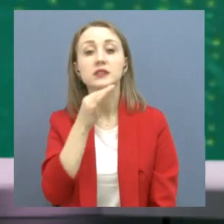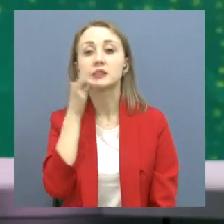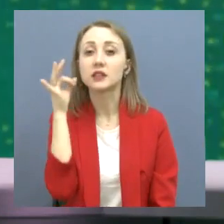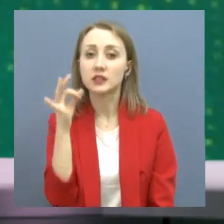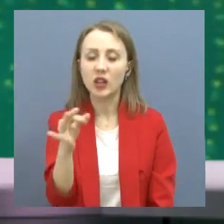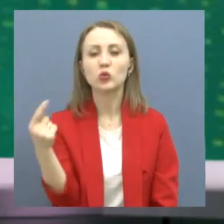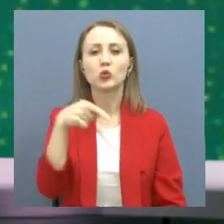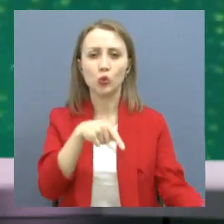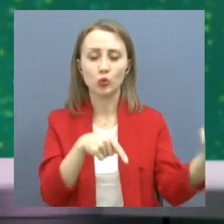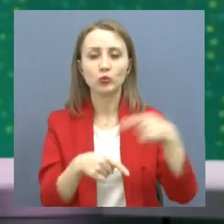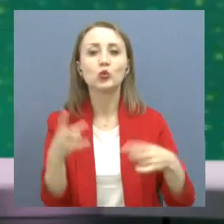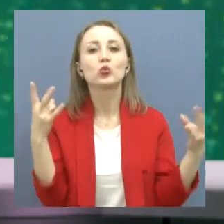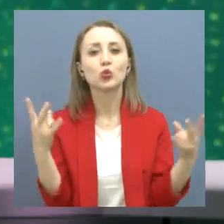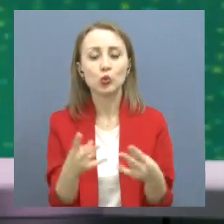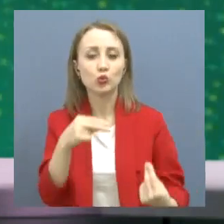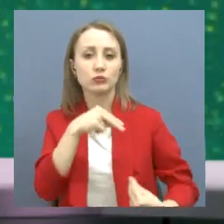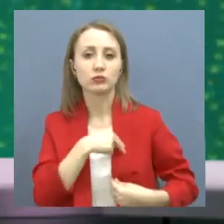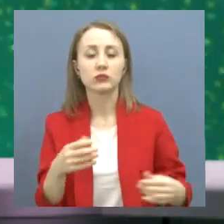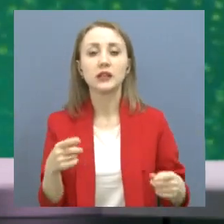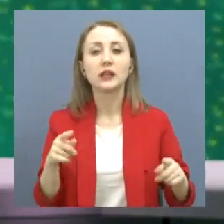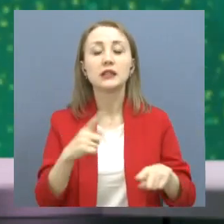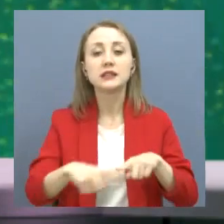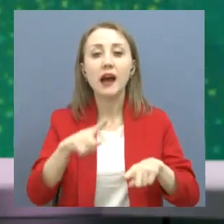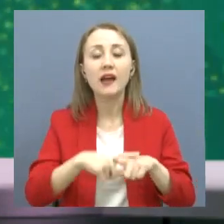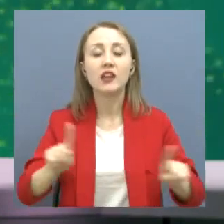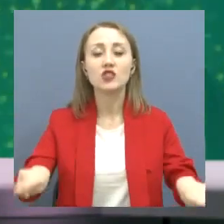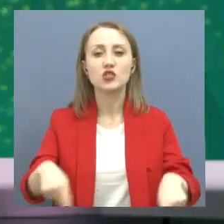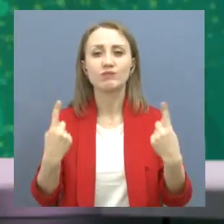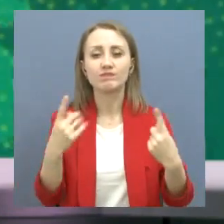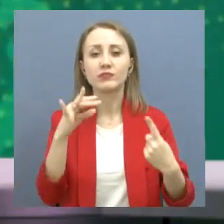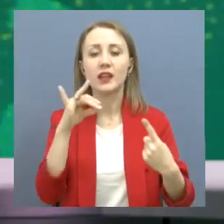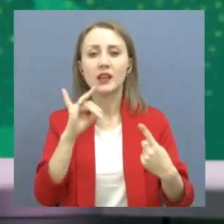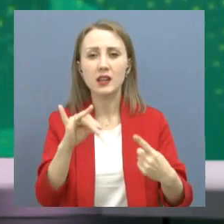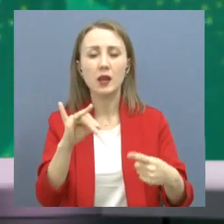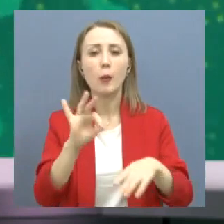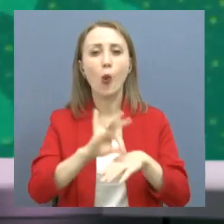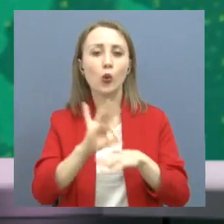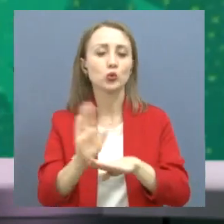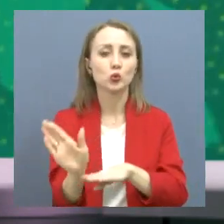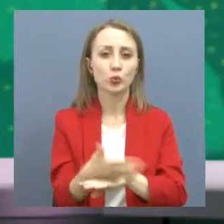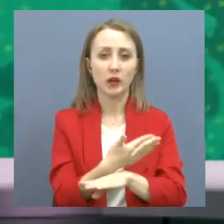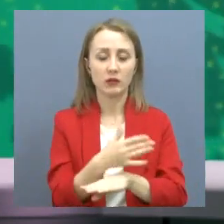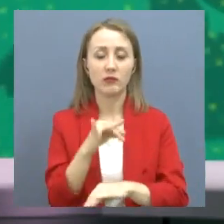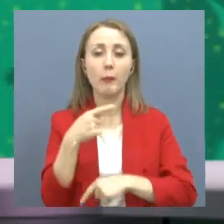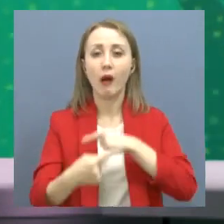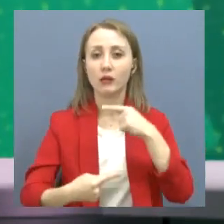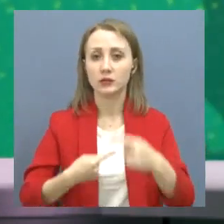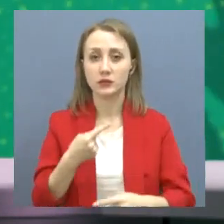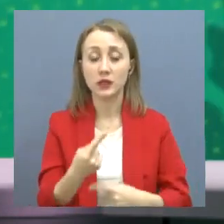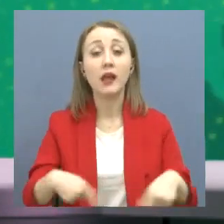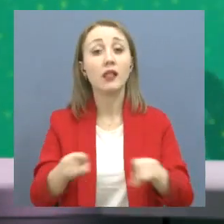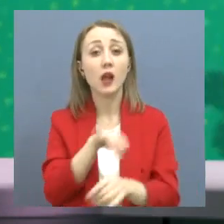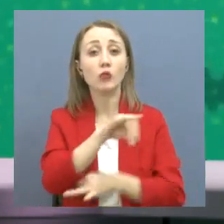наращивать двустороннее взаимодействие в целях скорейшей нейтрализации пандемии и преодоления ее последствий. Также были обсуждены